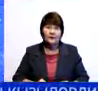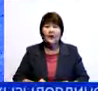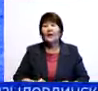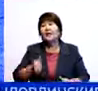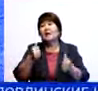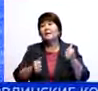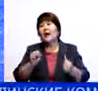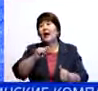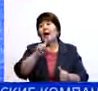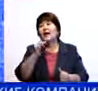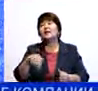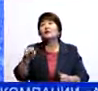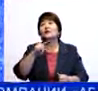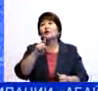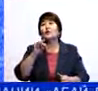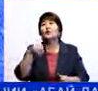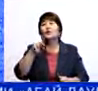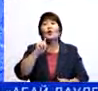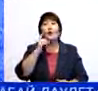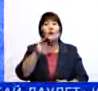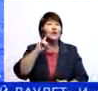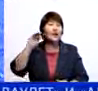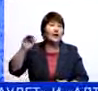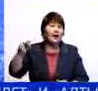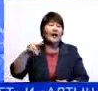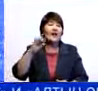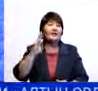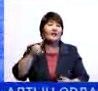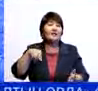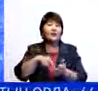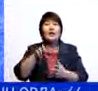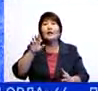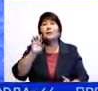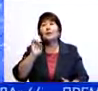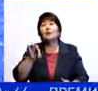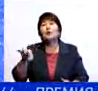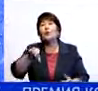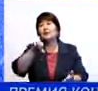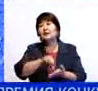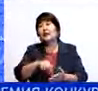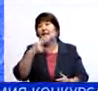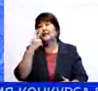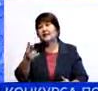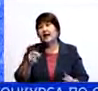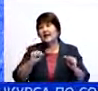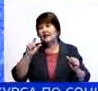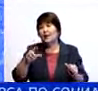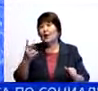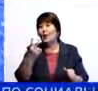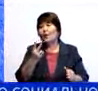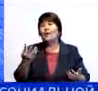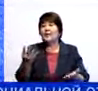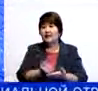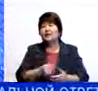На чемпионате Азии по дзюдо среди молодежи и подростков в ливанском городе Бейрут область представляли два спортсмена. Оба